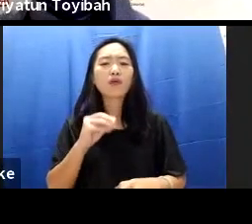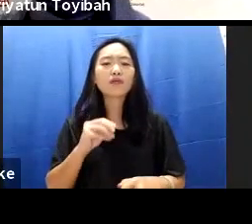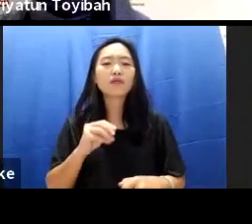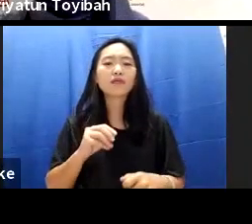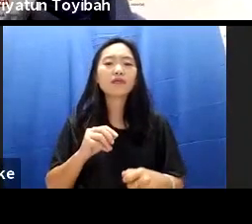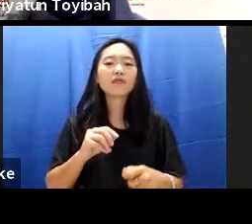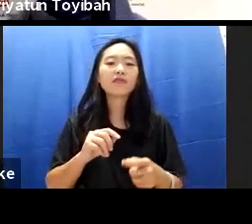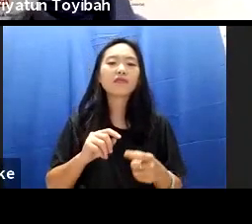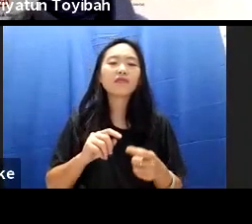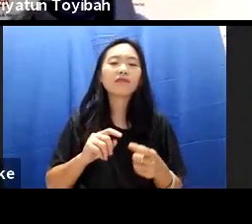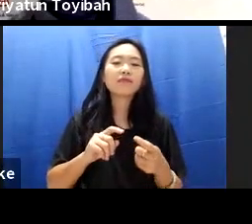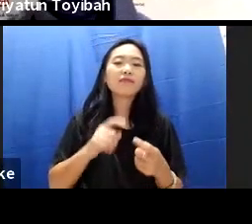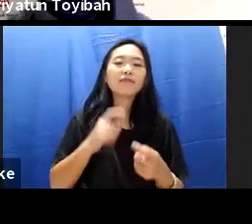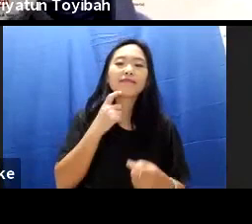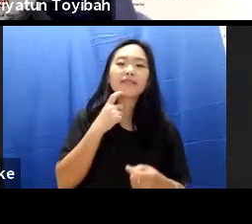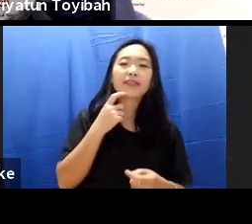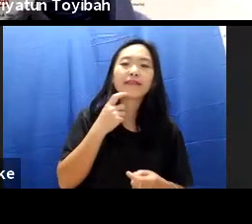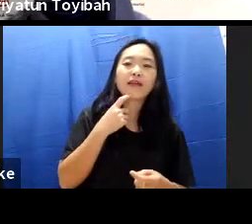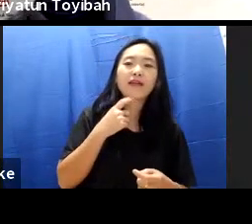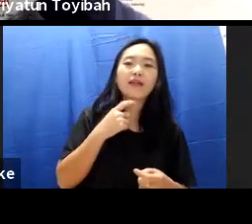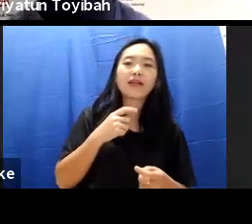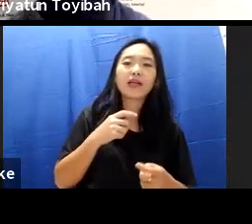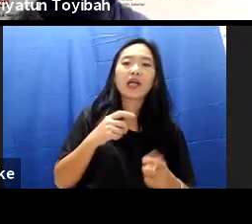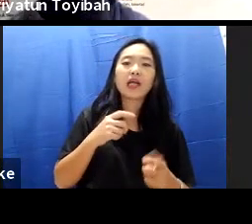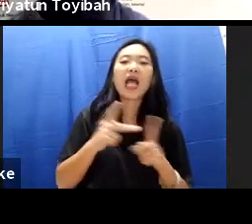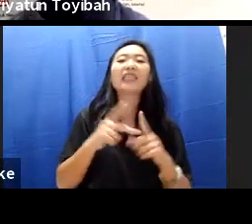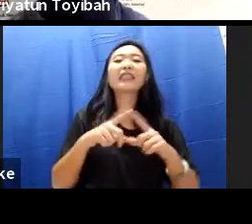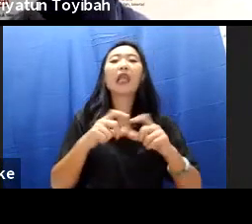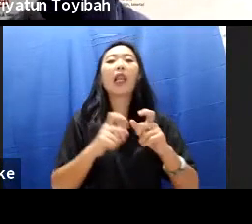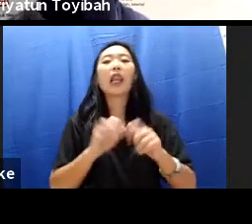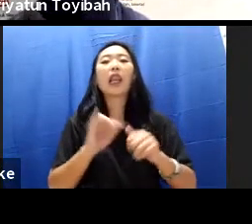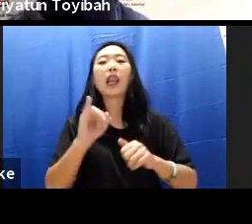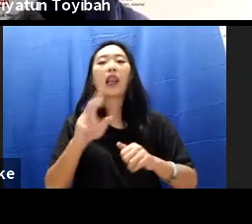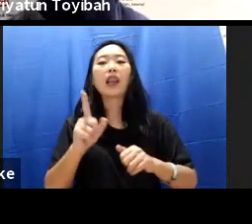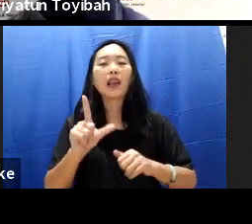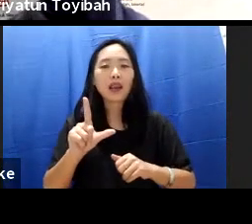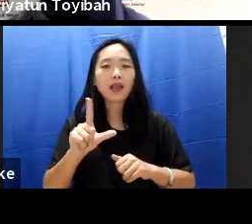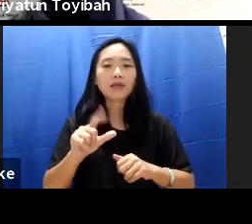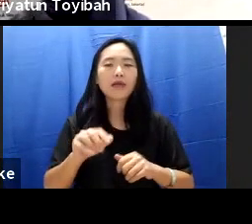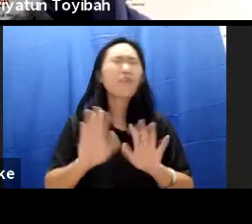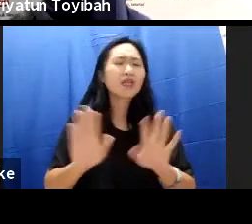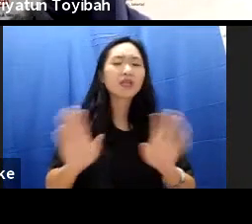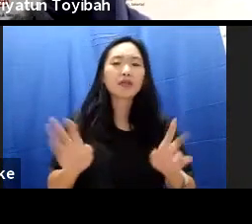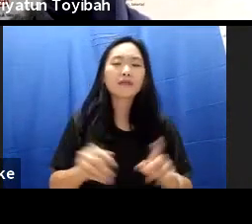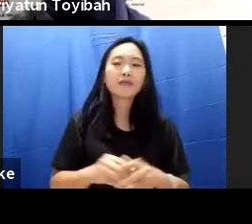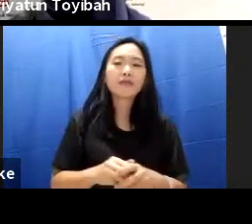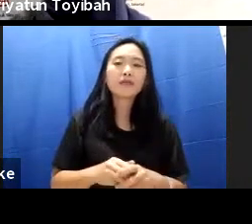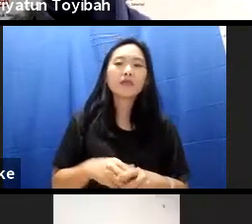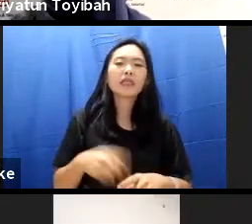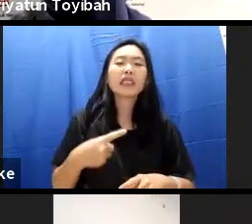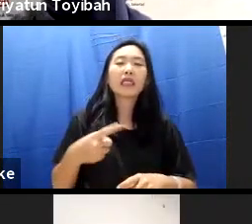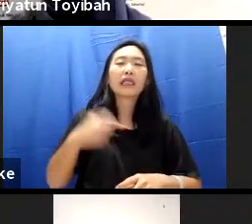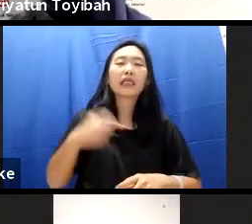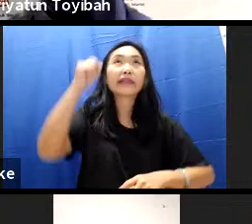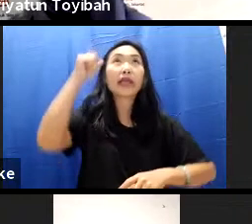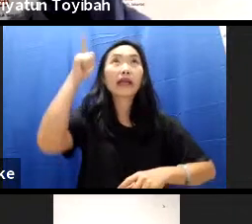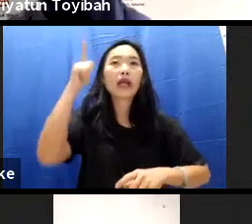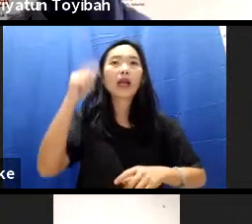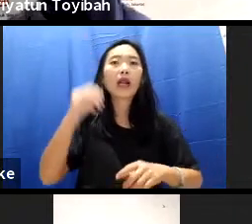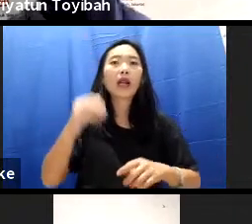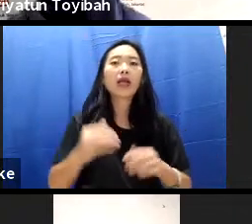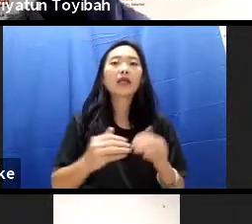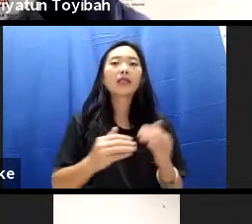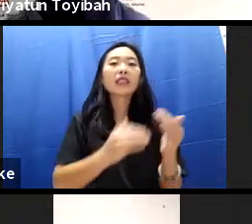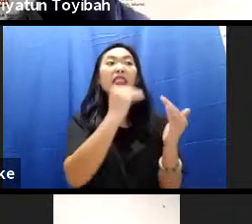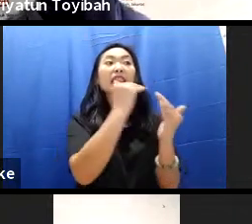ini ya kita menyadarilah ada sebenarnya hierarki gitu ya dalam ilmu pengetahuan gitu. Ini kan